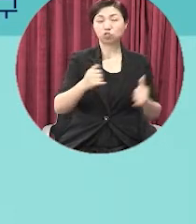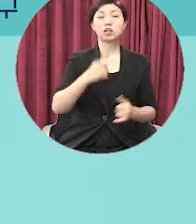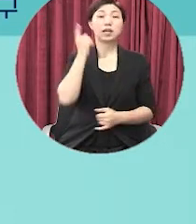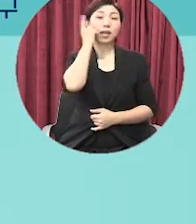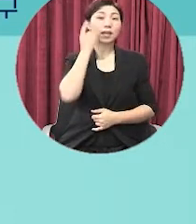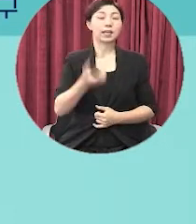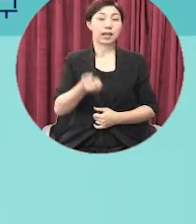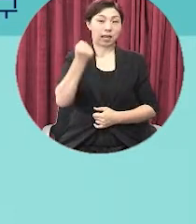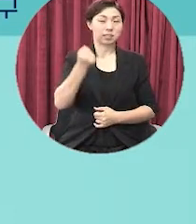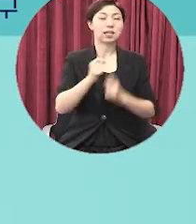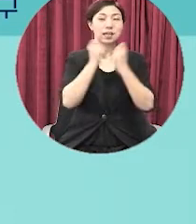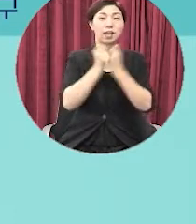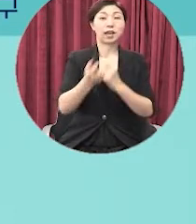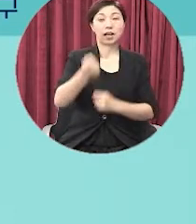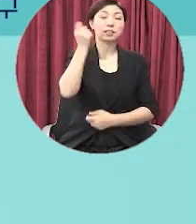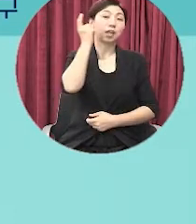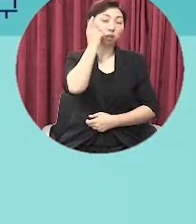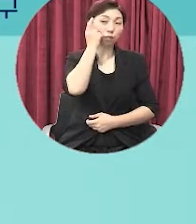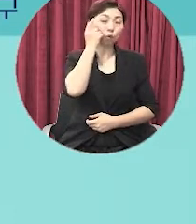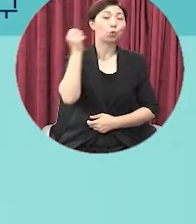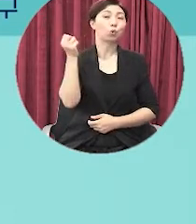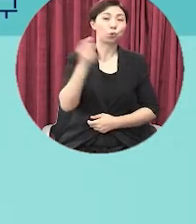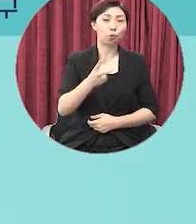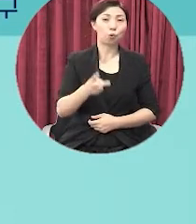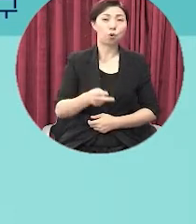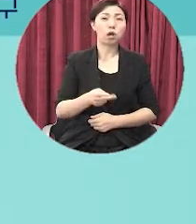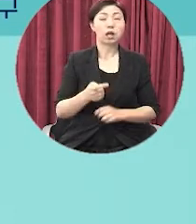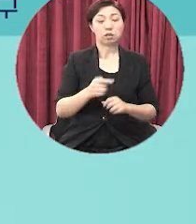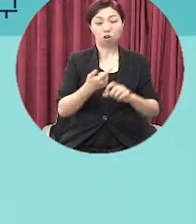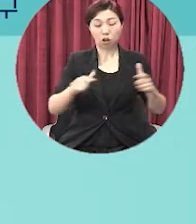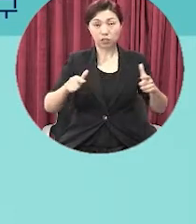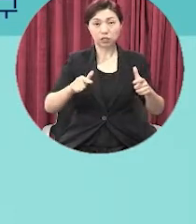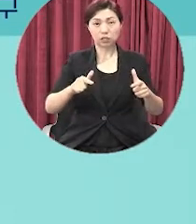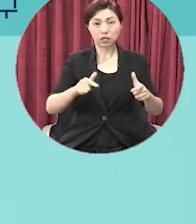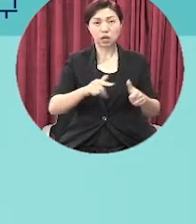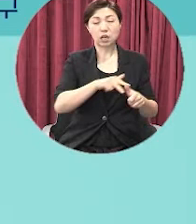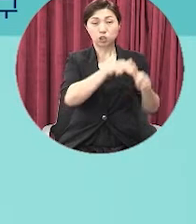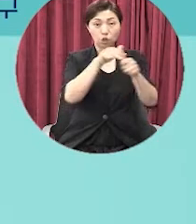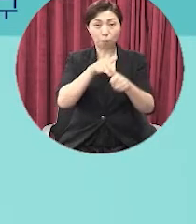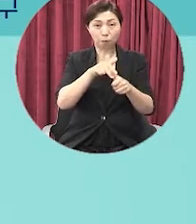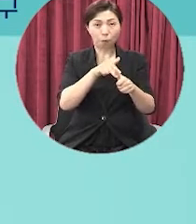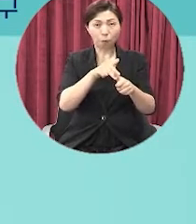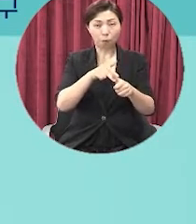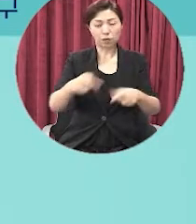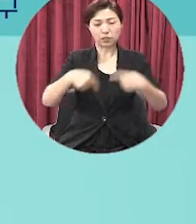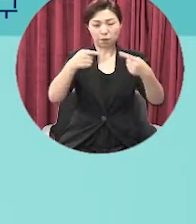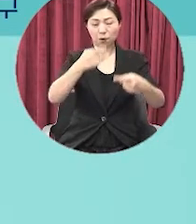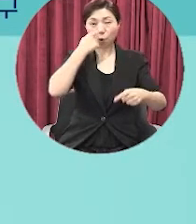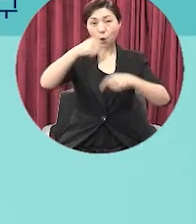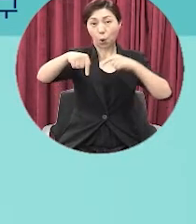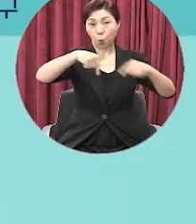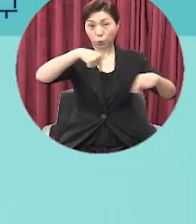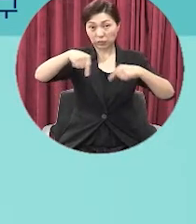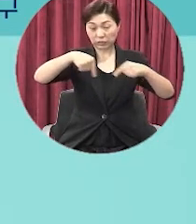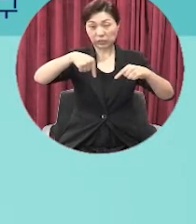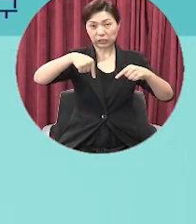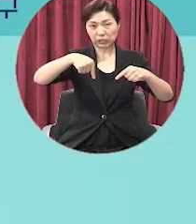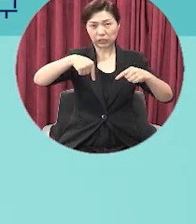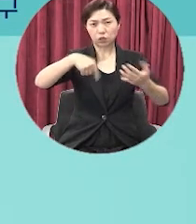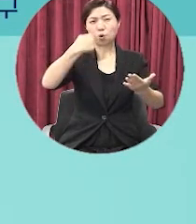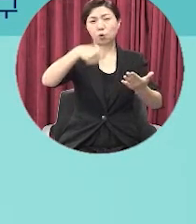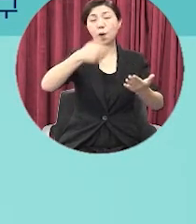도 동일한 경쟁적인 데이터 획득 과정을 통해서 참여하고 코칭 프로그램들을 넣게